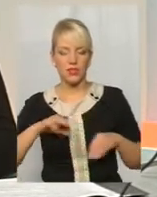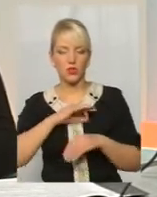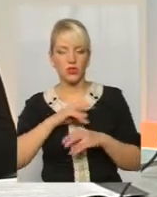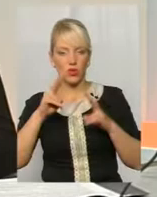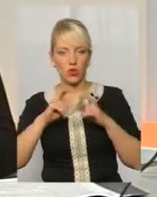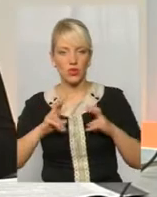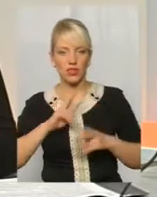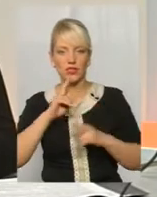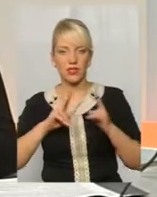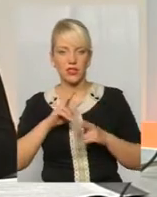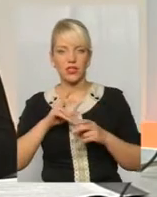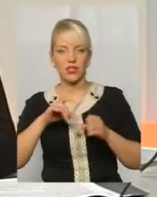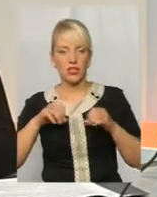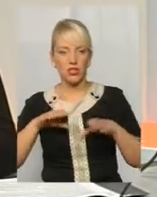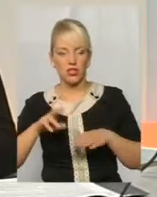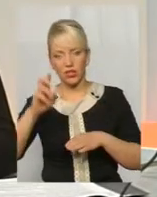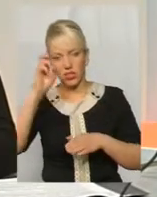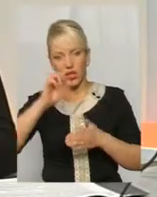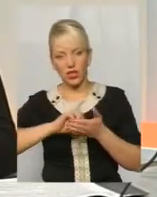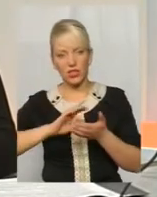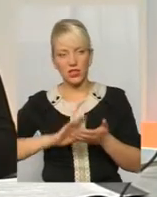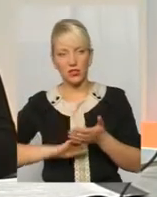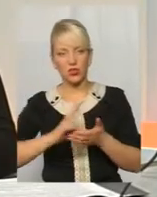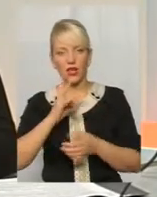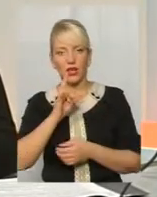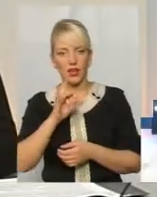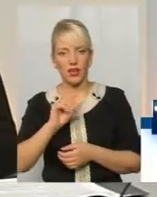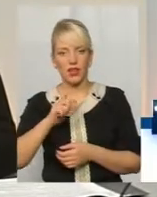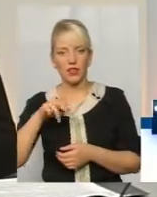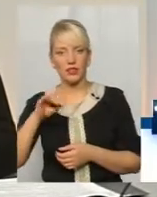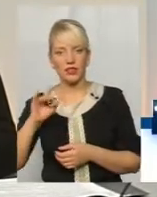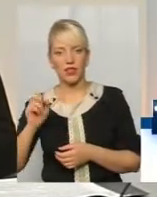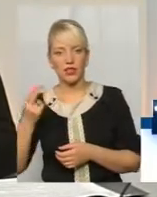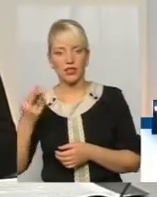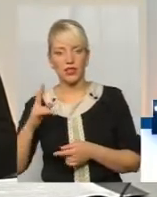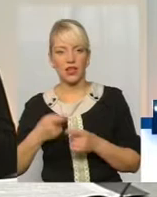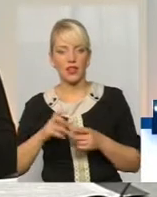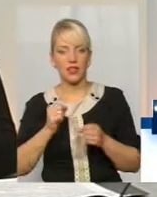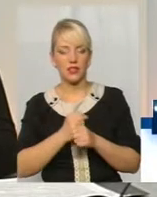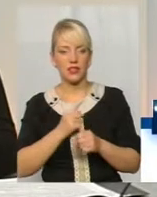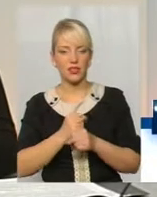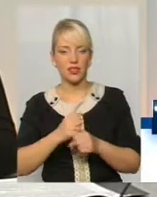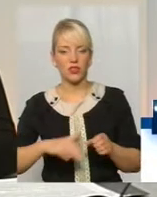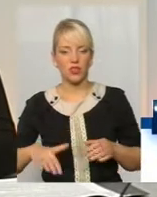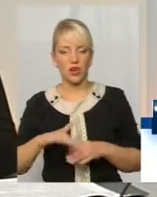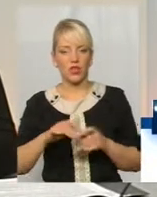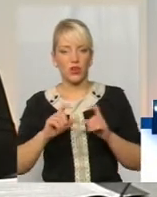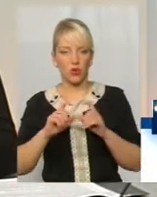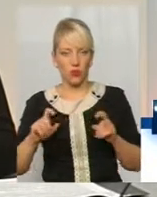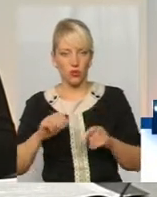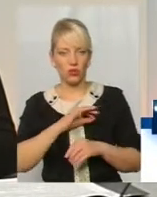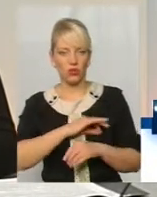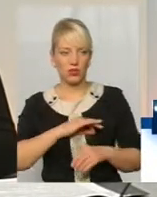на рішення державних реєстраторів, на реєстрацію, так? Або на дії вже територіальних органів юстиції. Це